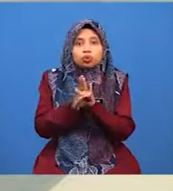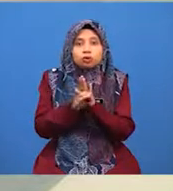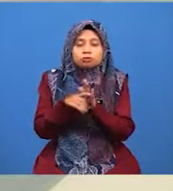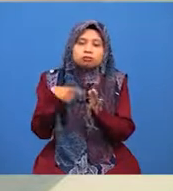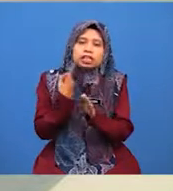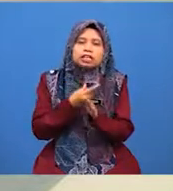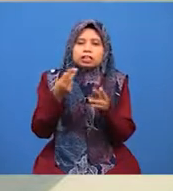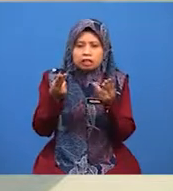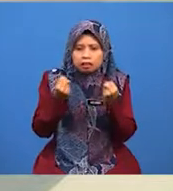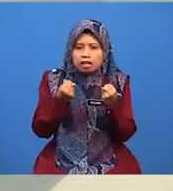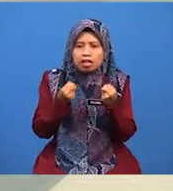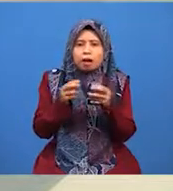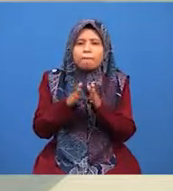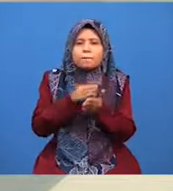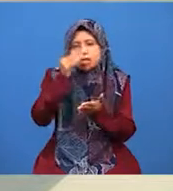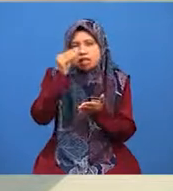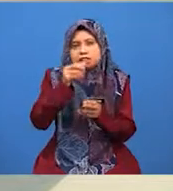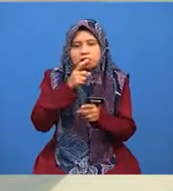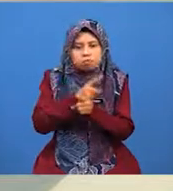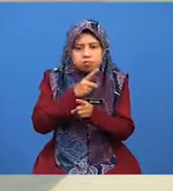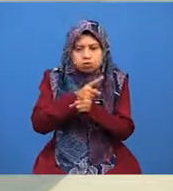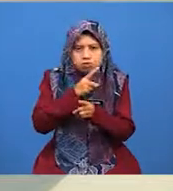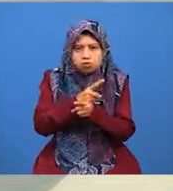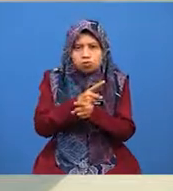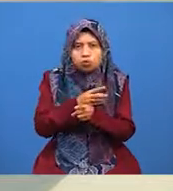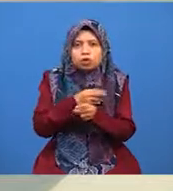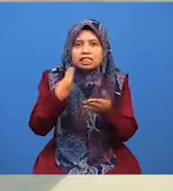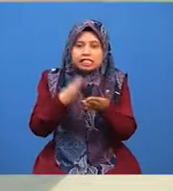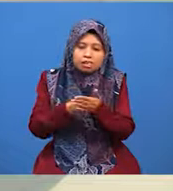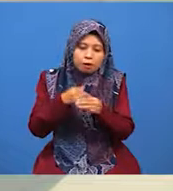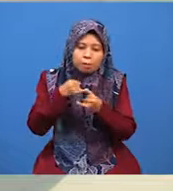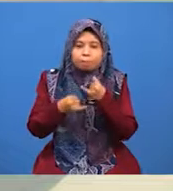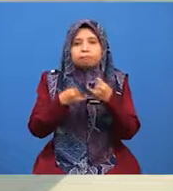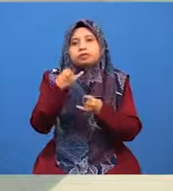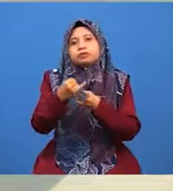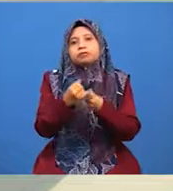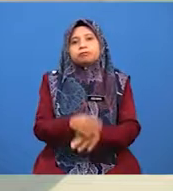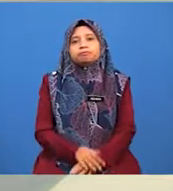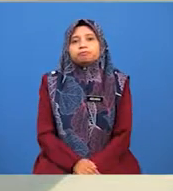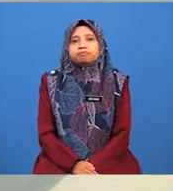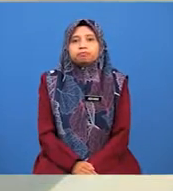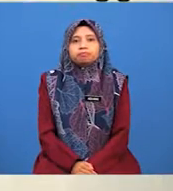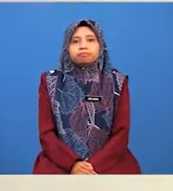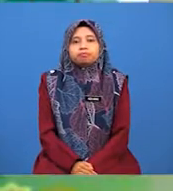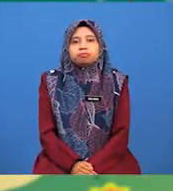Misalnya, kita hendaklah belajar bersungguh-sungguh hingga berjaya.